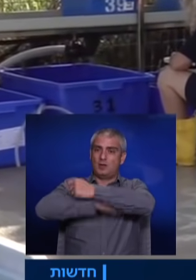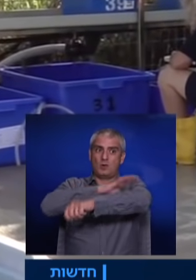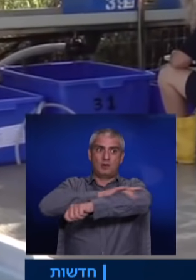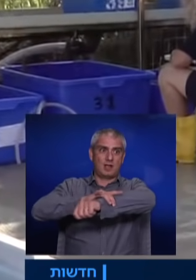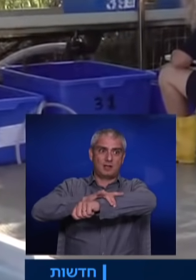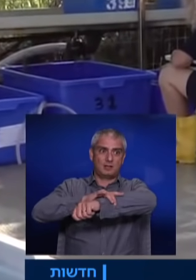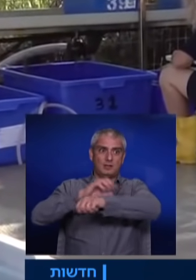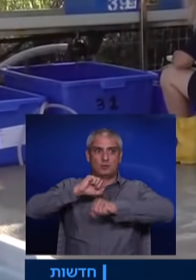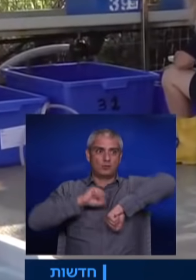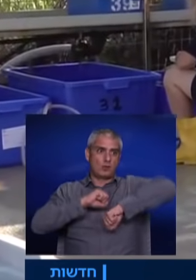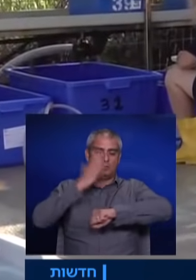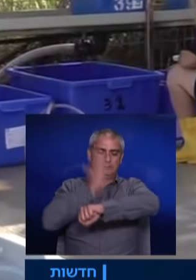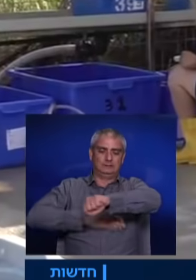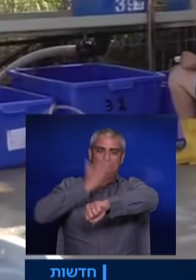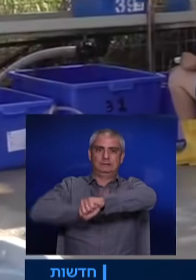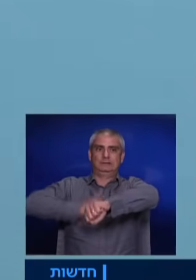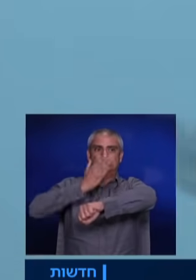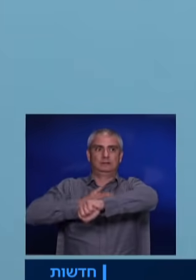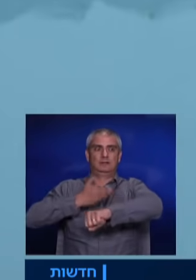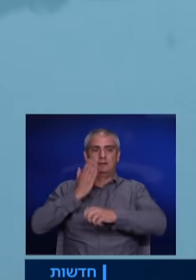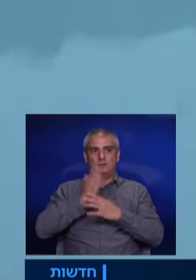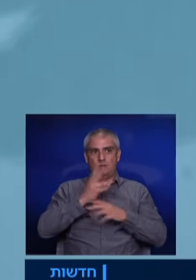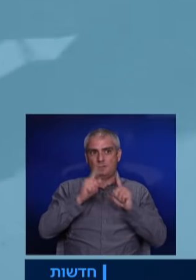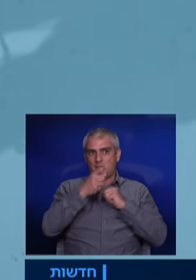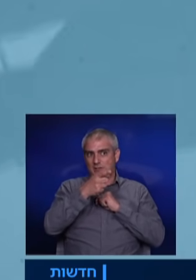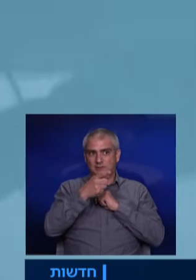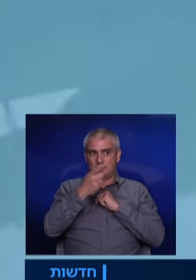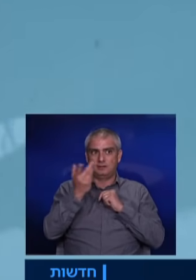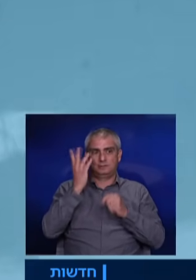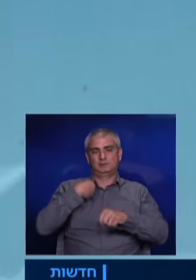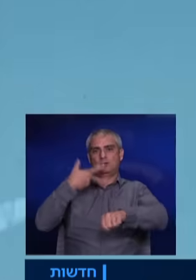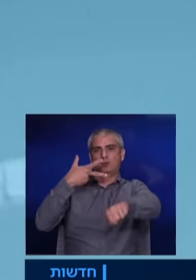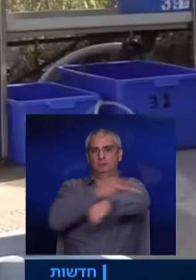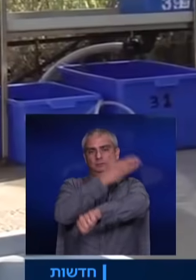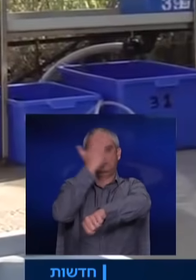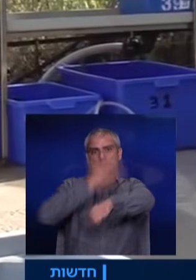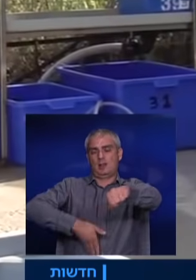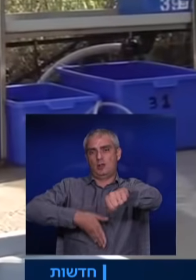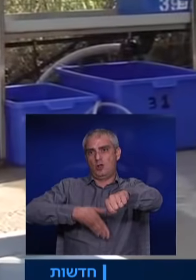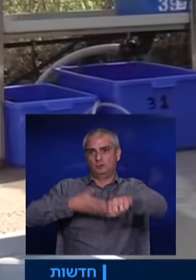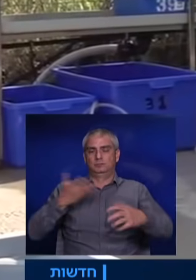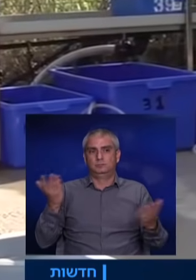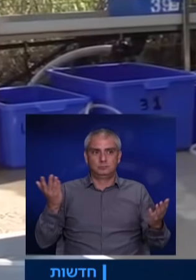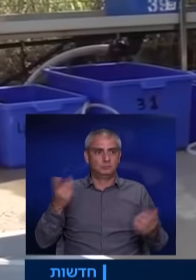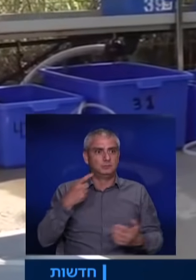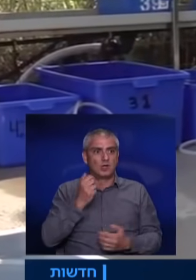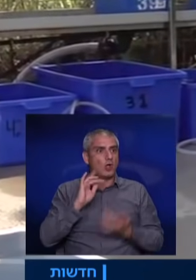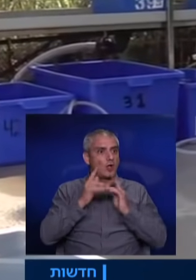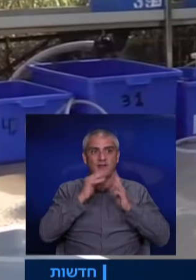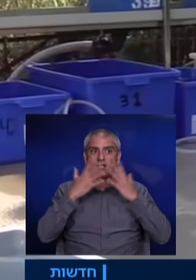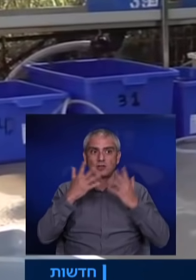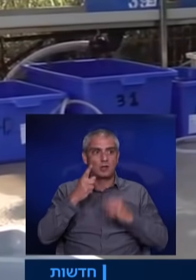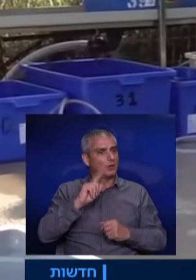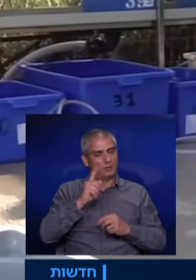כל תנועה שלו חותך לו את הגפה, וזה מגיע, כמו במקרה הזה שנאלצנו לקרות לו את הגפה. זה האויב הגדול של צבי הים?